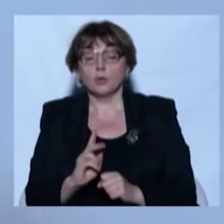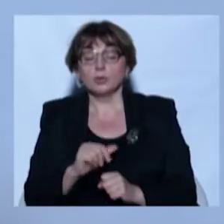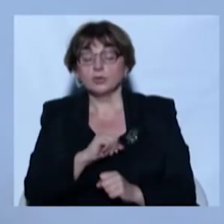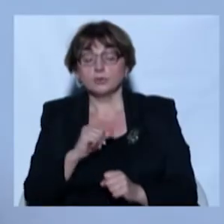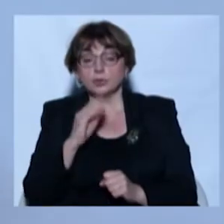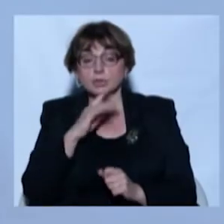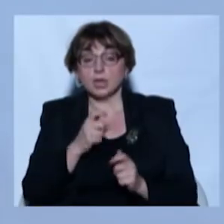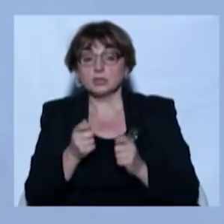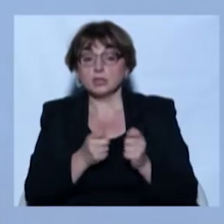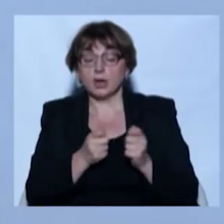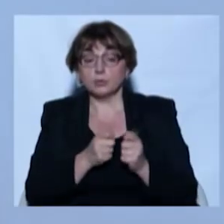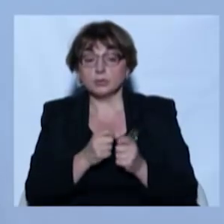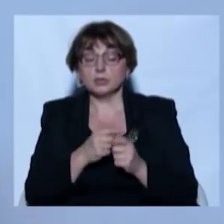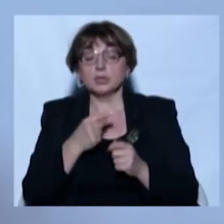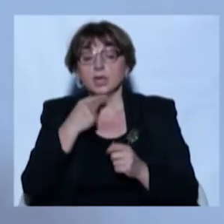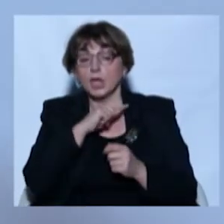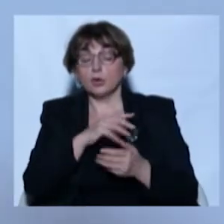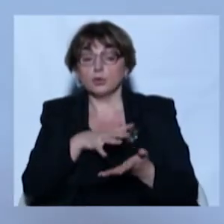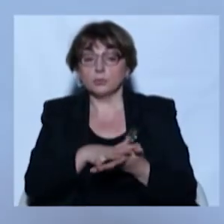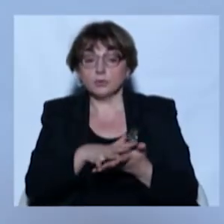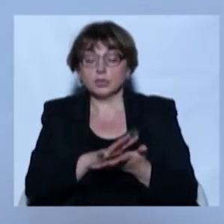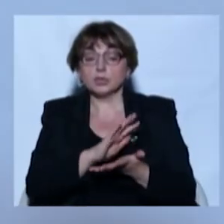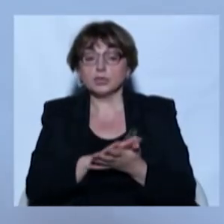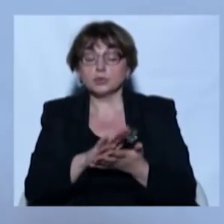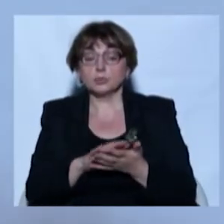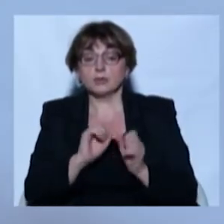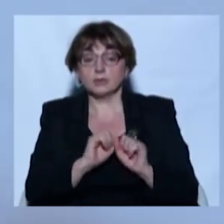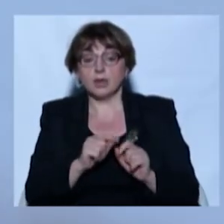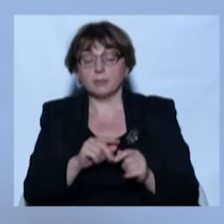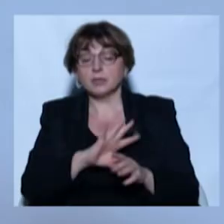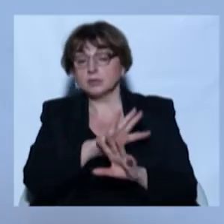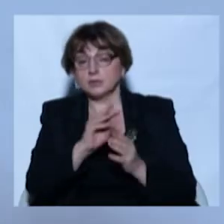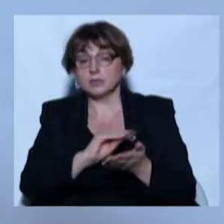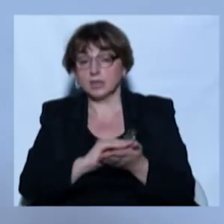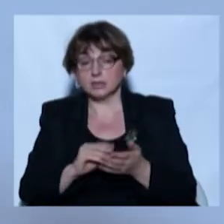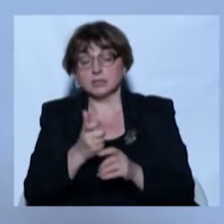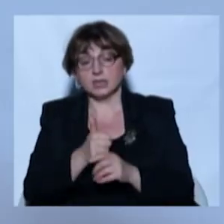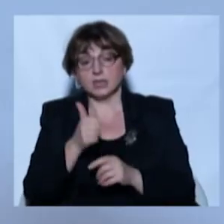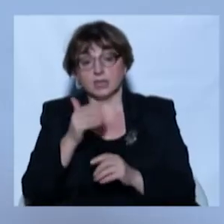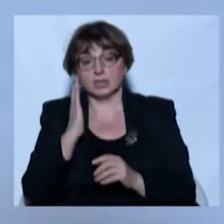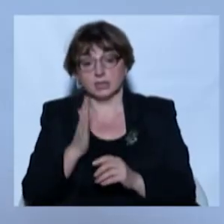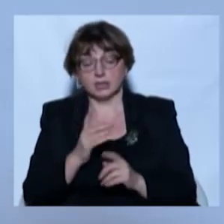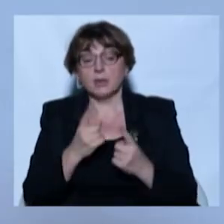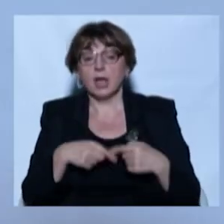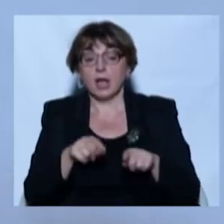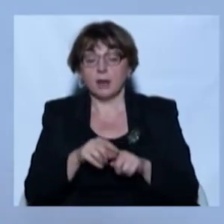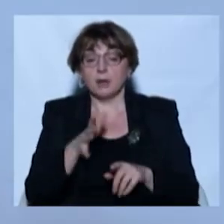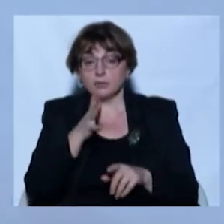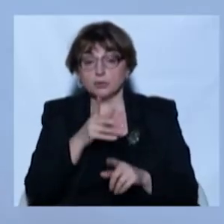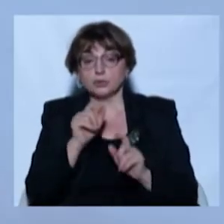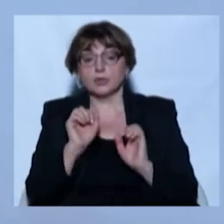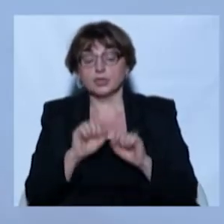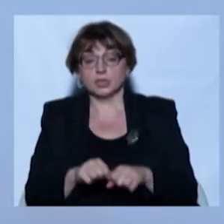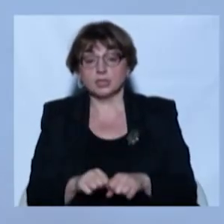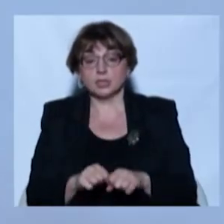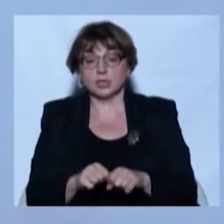გაუფრთხილდეთ წყალს, დაზოგოთ ის და სისუფთავეც დაიცვათ. თუ ამას დაწერთ, ძალიან კარგი იქნება. ამავე დროს თქვენ